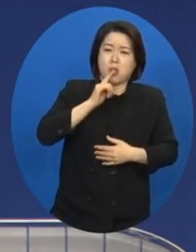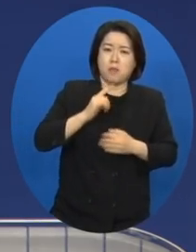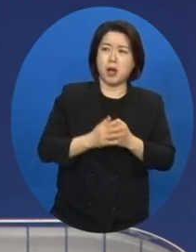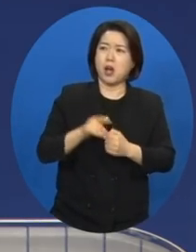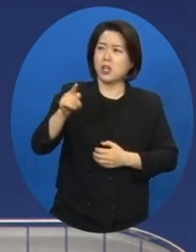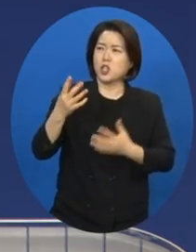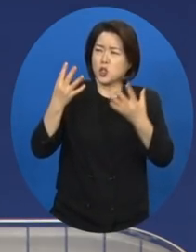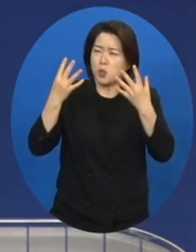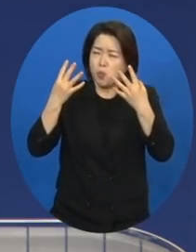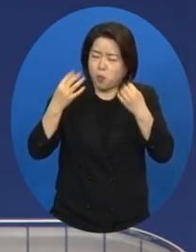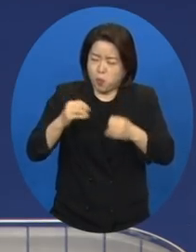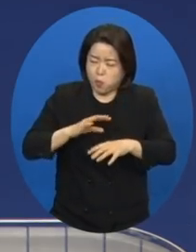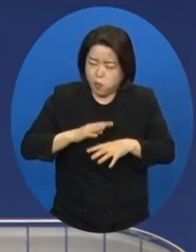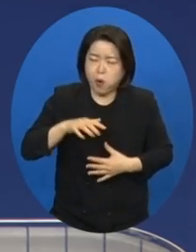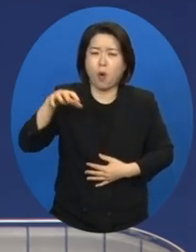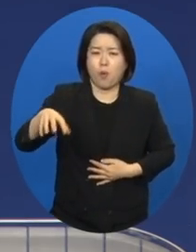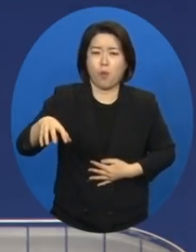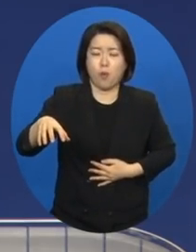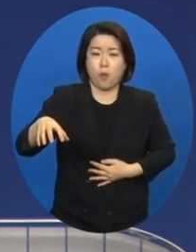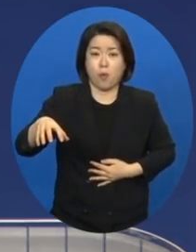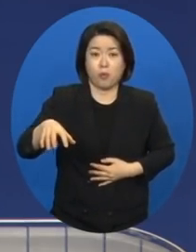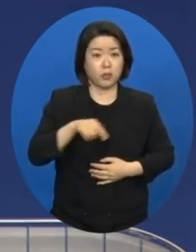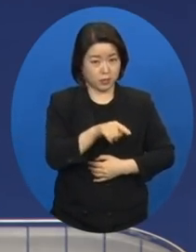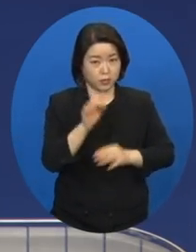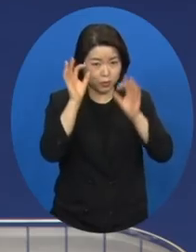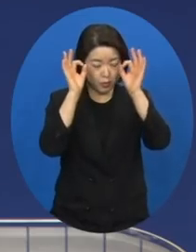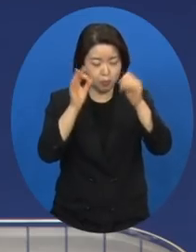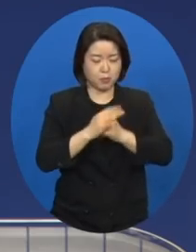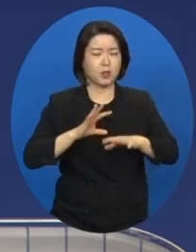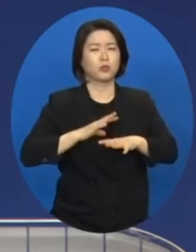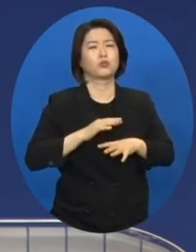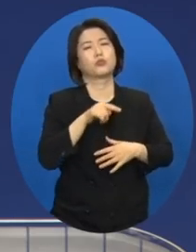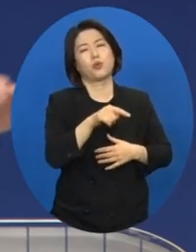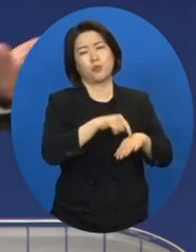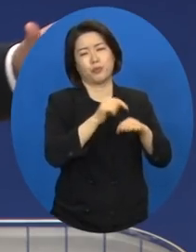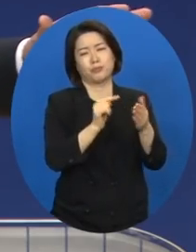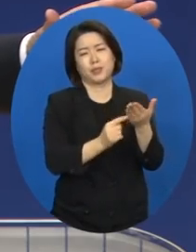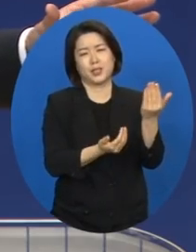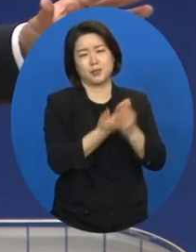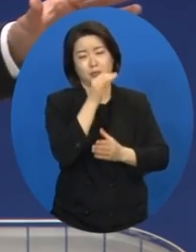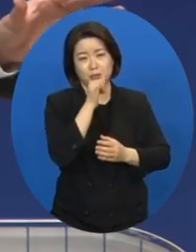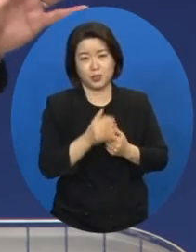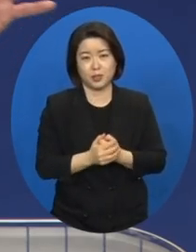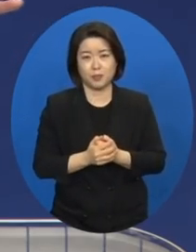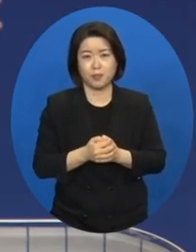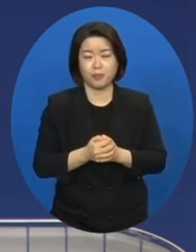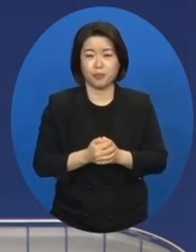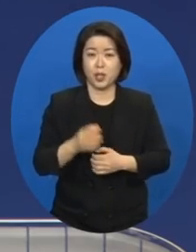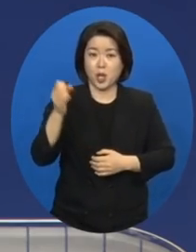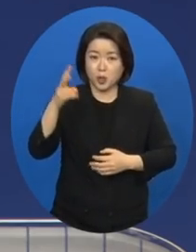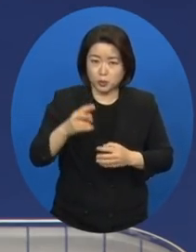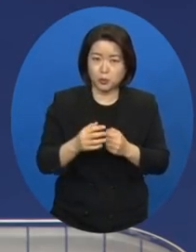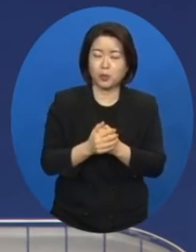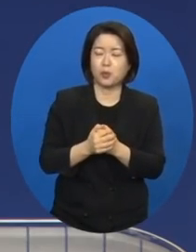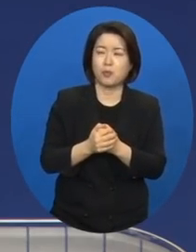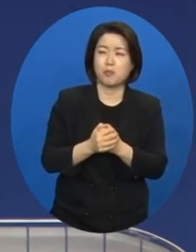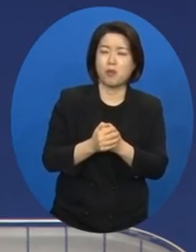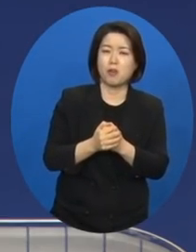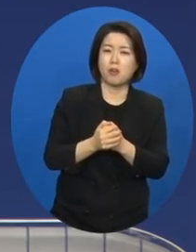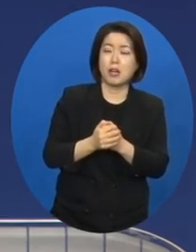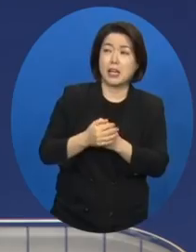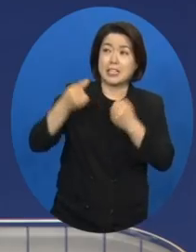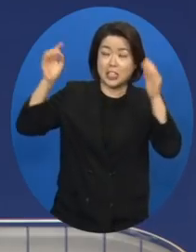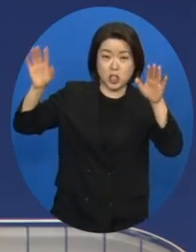두려운 곳인가. 두려워했다라는 거예요. 이사야도 마찬가지입니다. 여섯 날개에 달린 천사를 보았습니다. 굉장히 멋있을 것